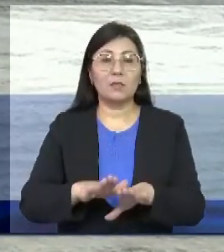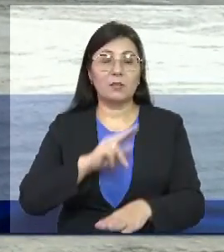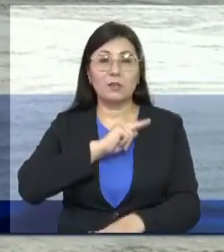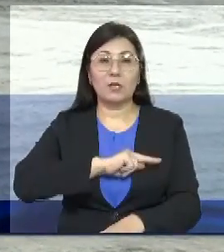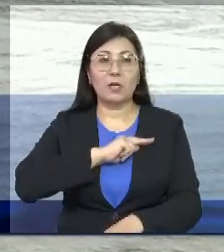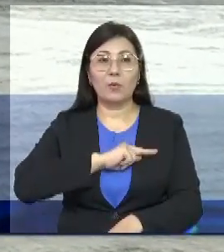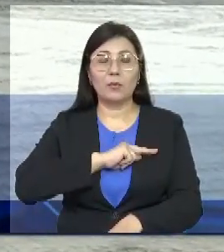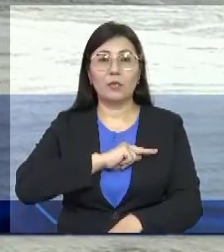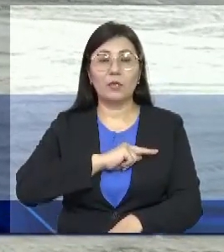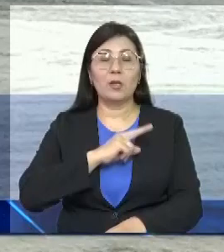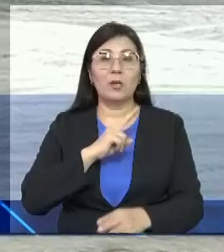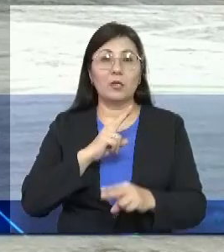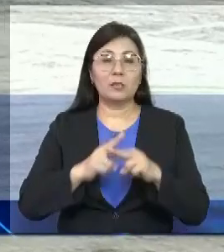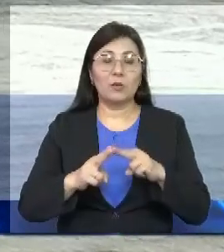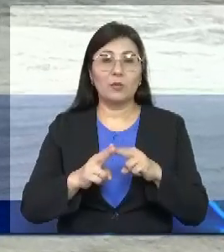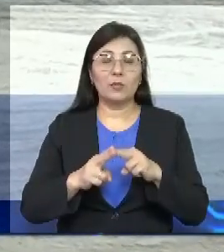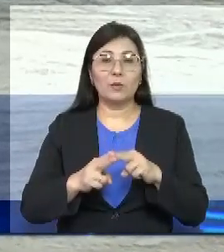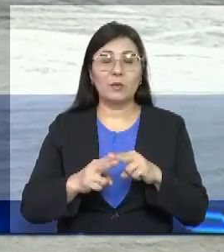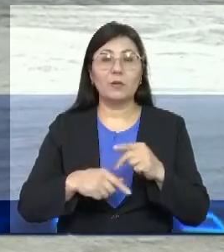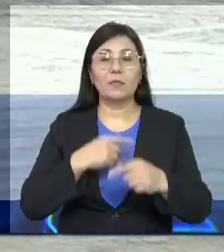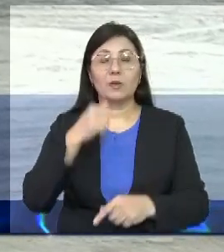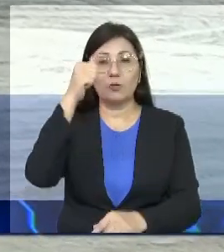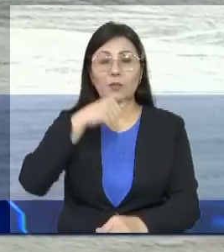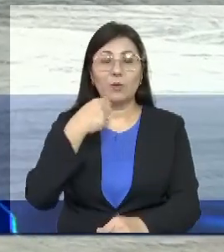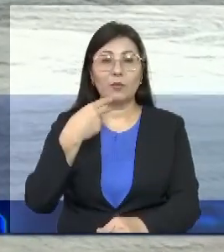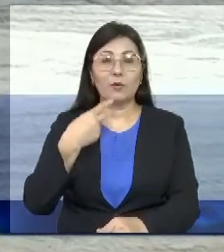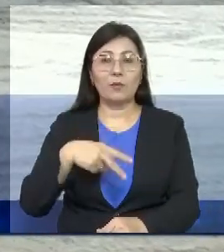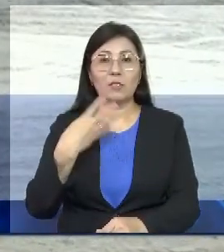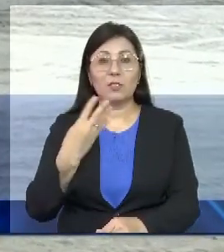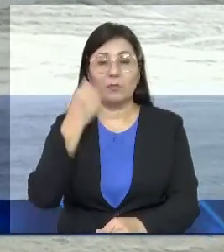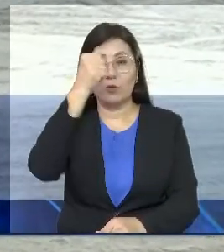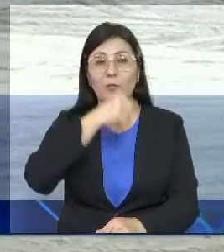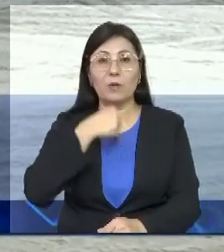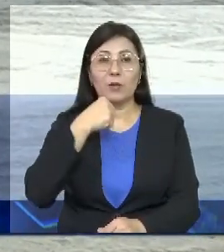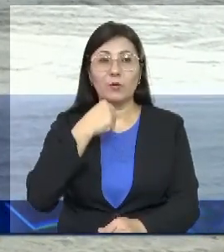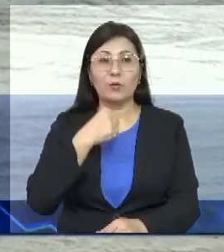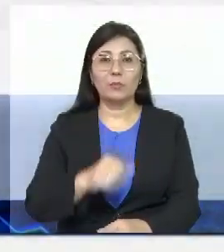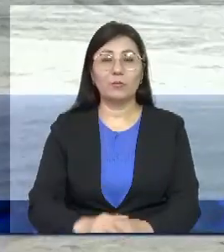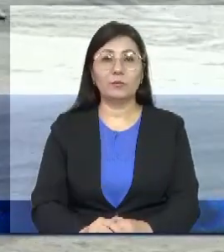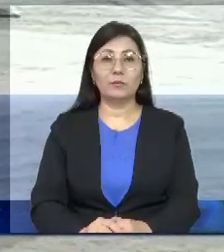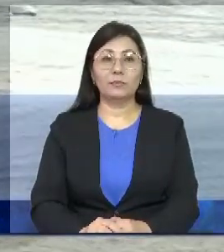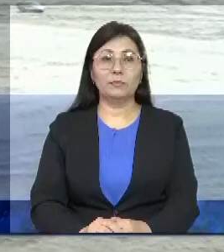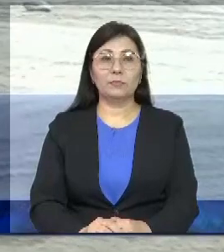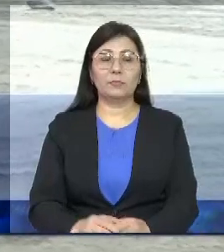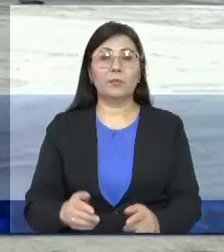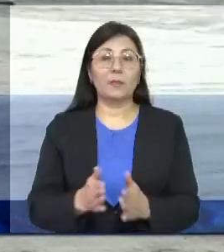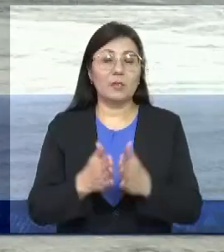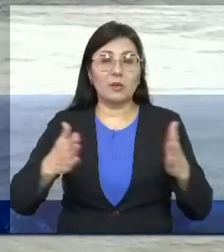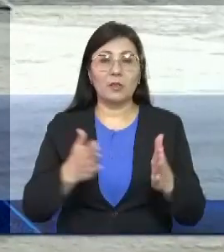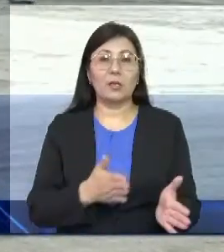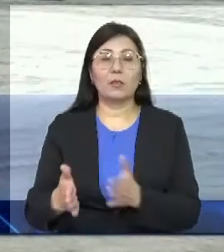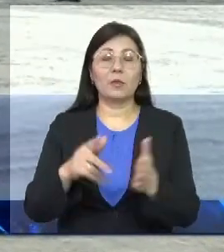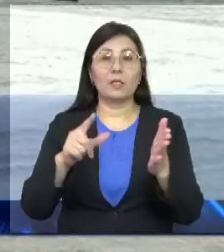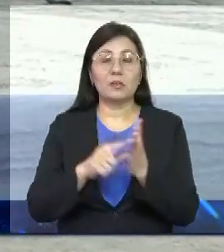основания самой трассы, в следующем году приступить к асфальтным работам. Ширина дороги у нас будет